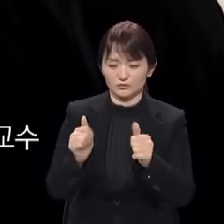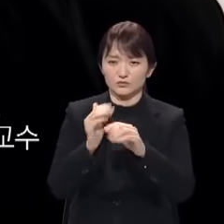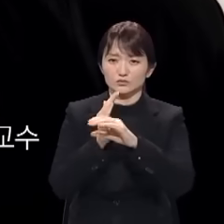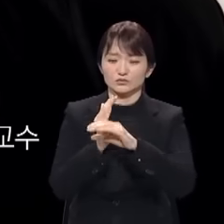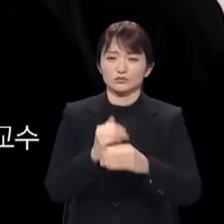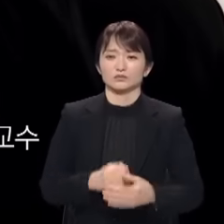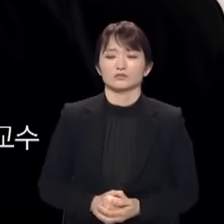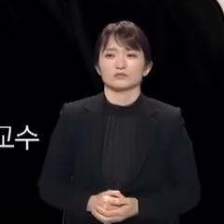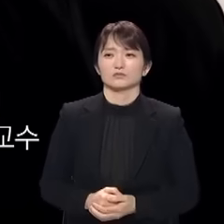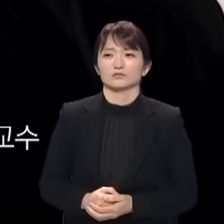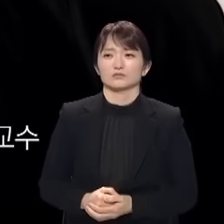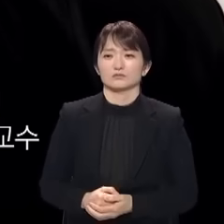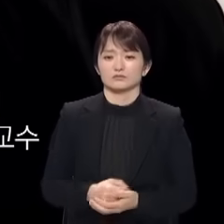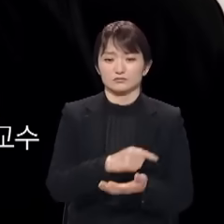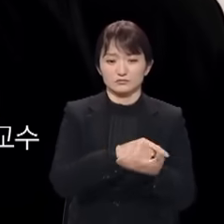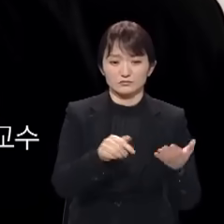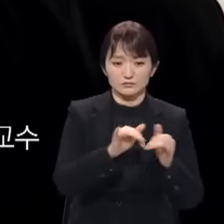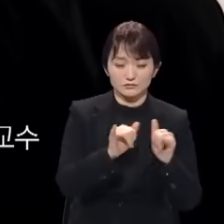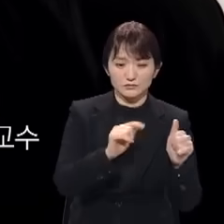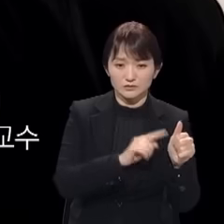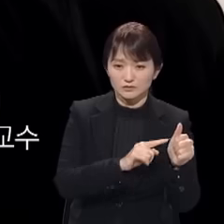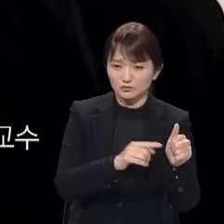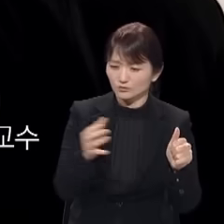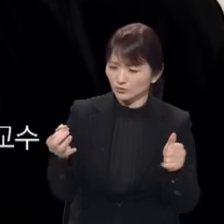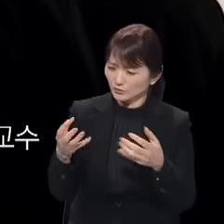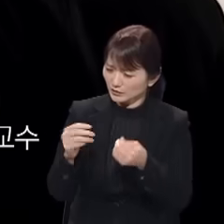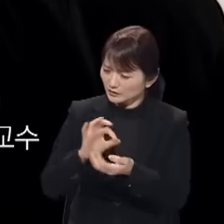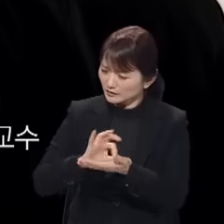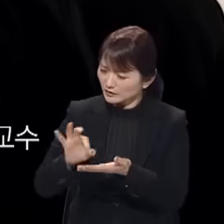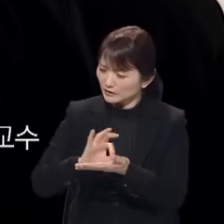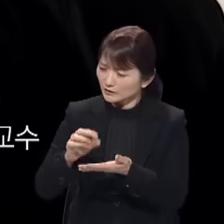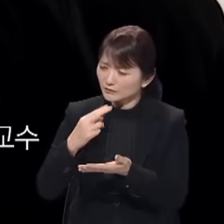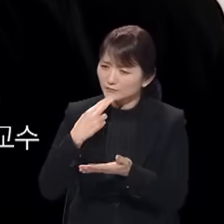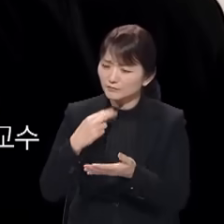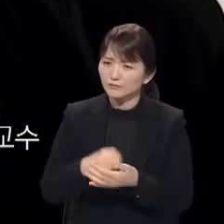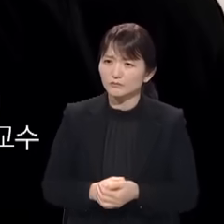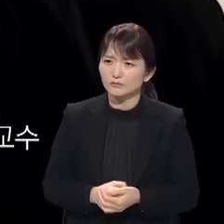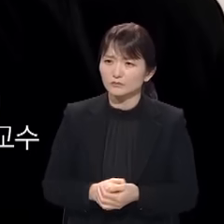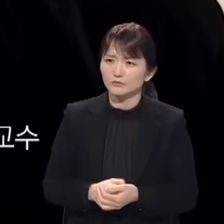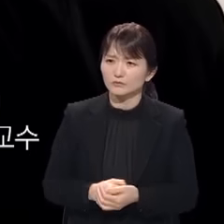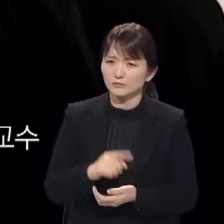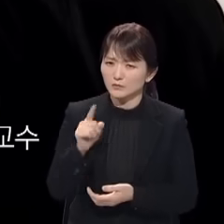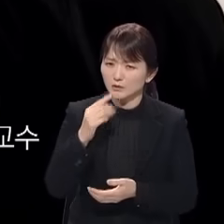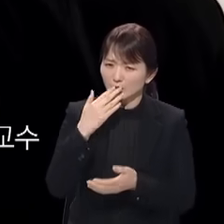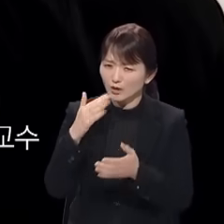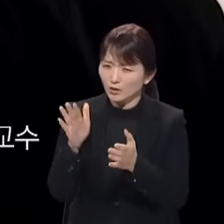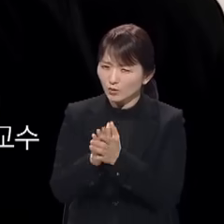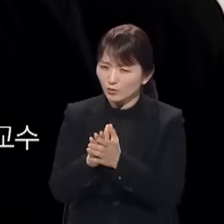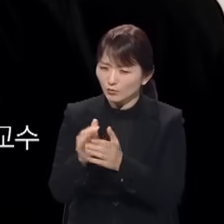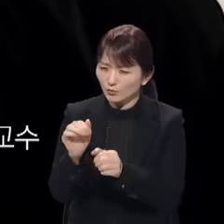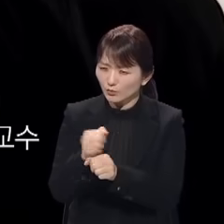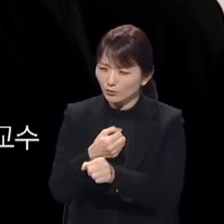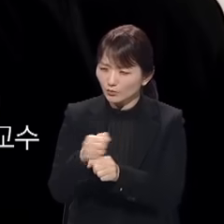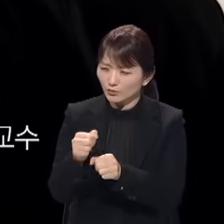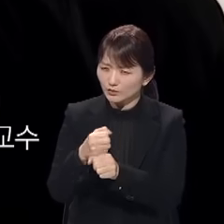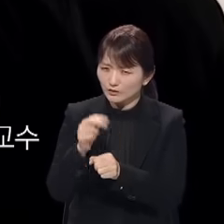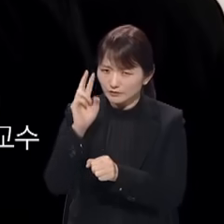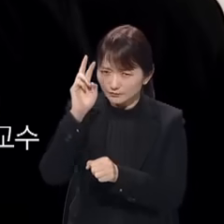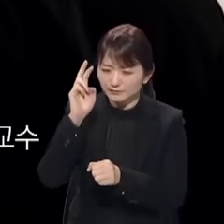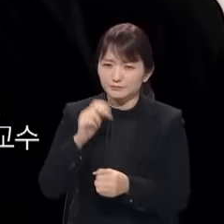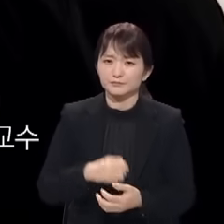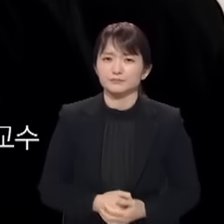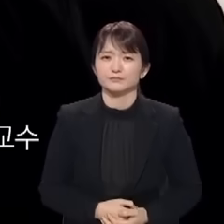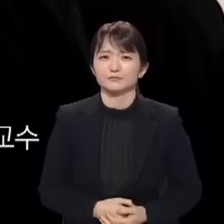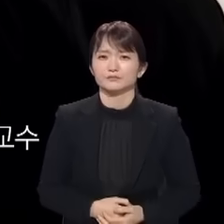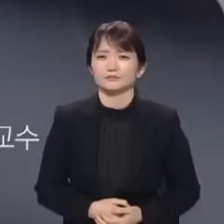썼을 리가 없다라고 하면서 뭔가 공범이거나 뭔가 명의를 돌려놨을 것이다 얘기를 하고 있는데, 자, 근데 이런 경우는